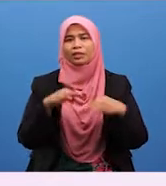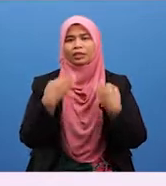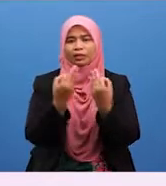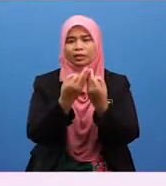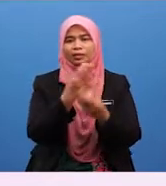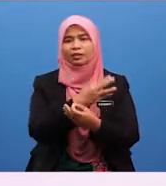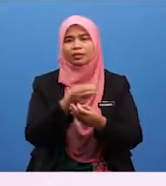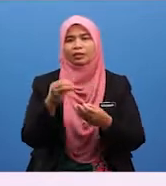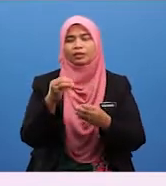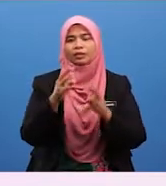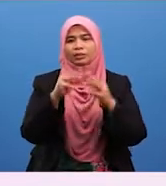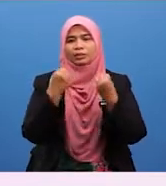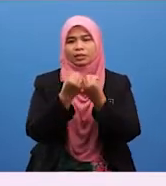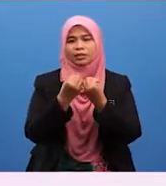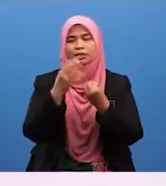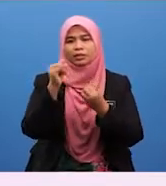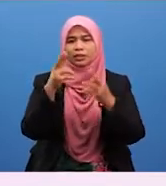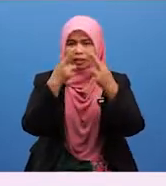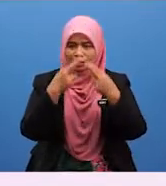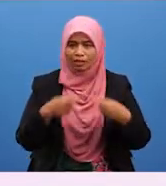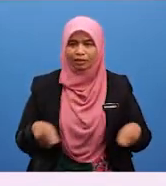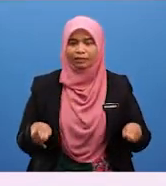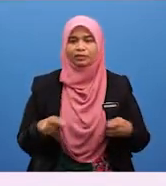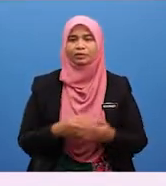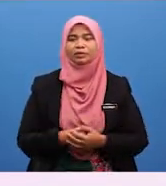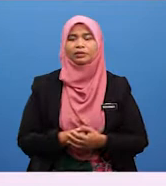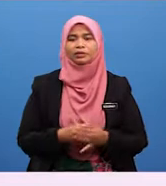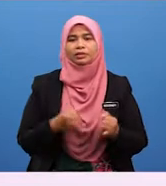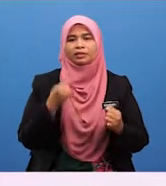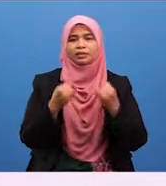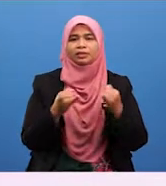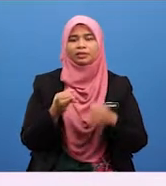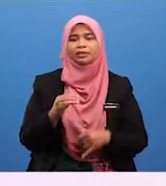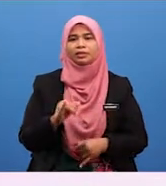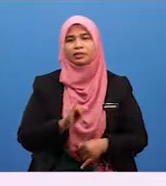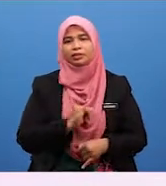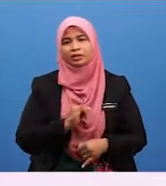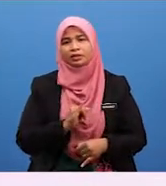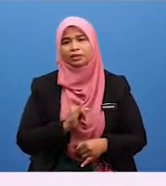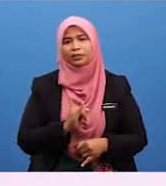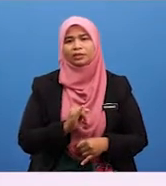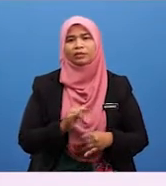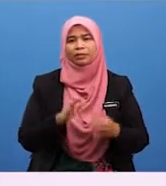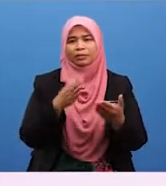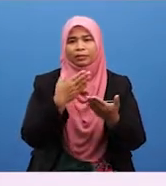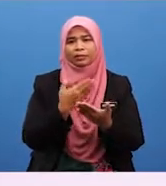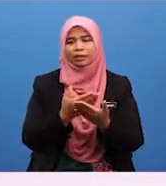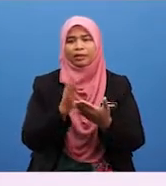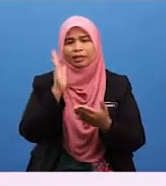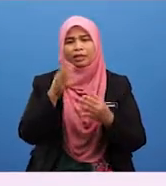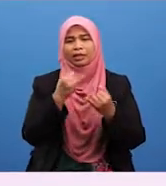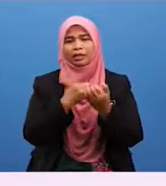harmoni. Jika setiap individu baik amalannya, maka akan melahirkan keluarga